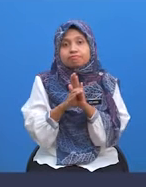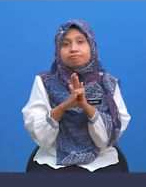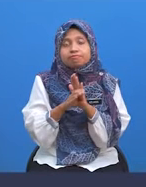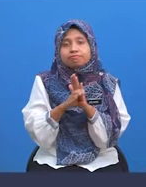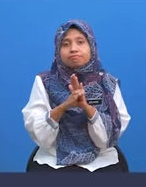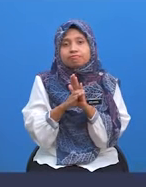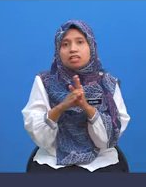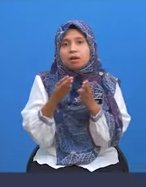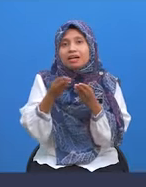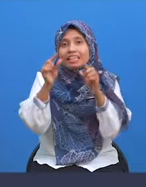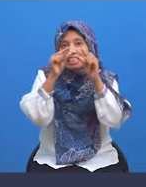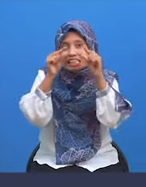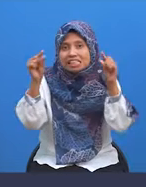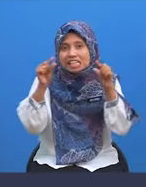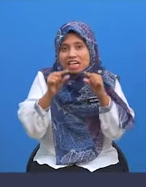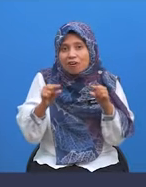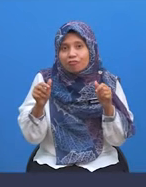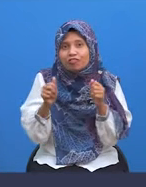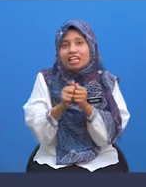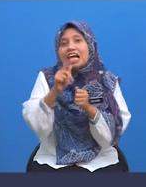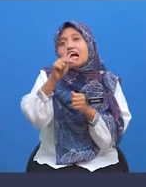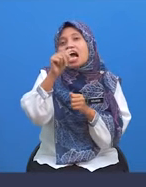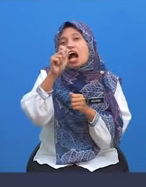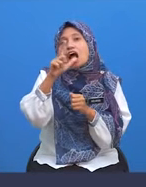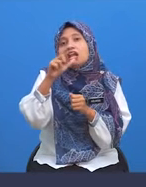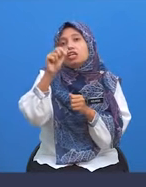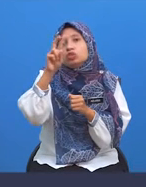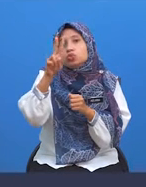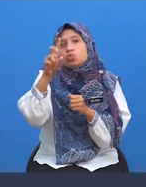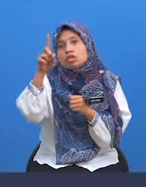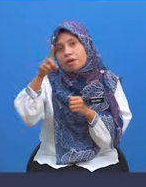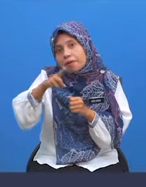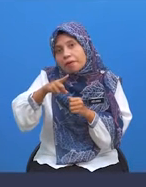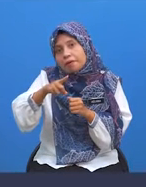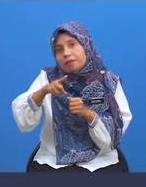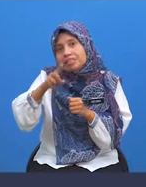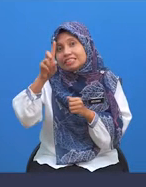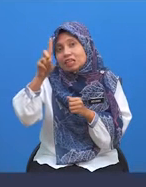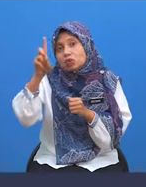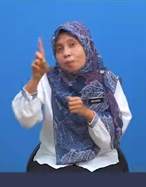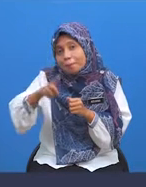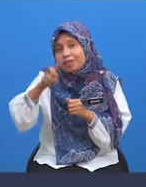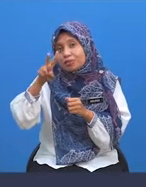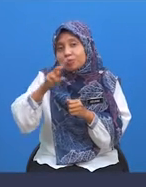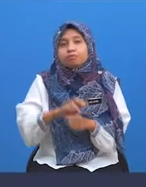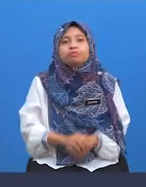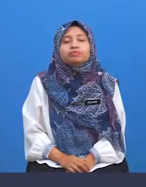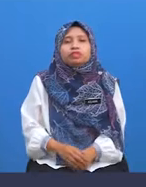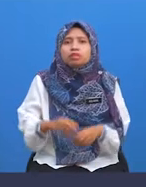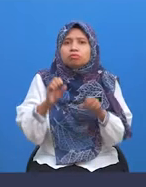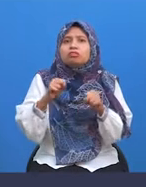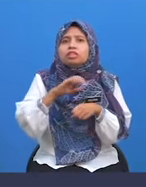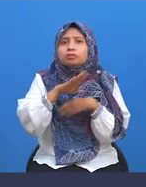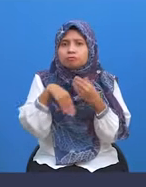2.5. Oleh semua murid-murid, lukis hanya separuh daripada lengkok graf